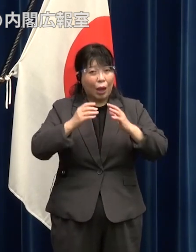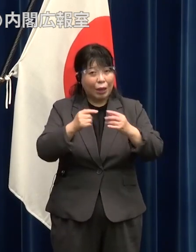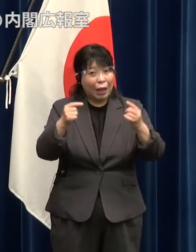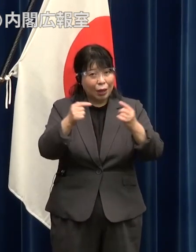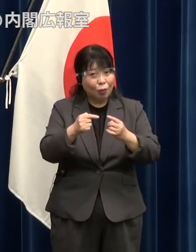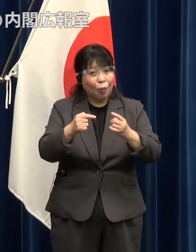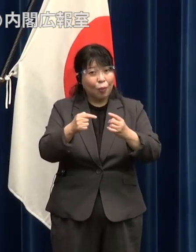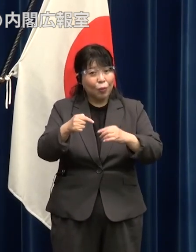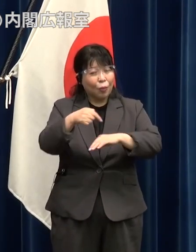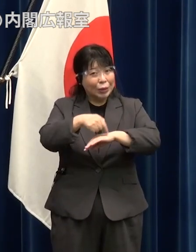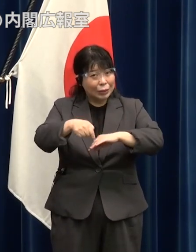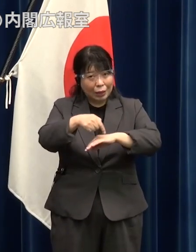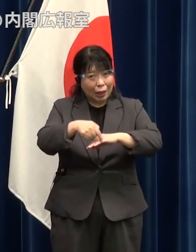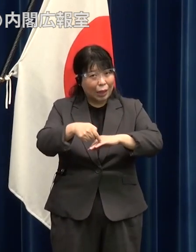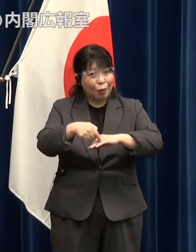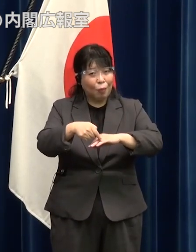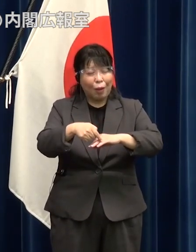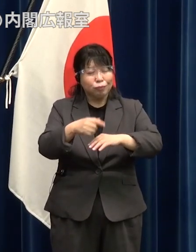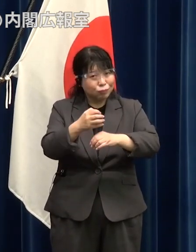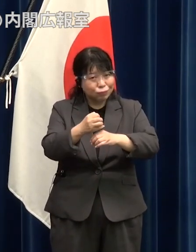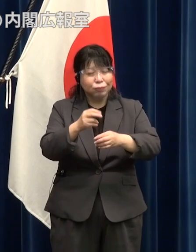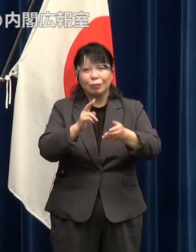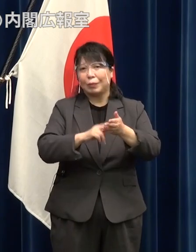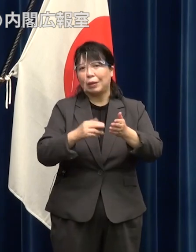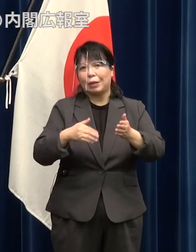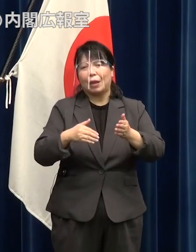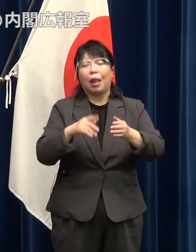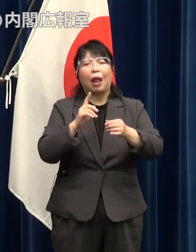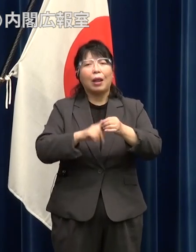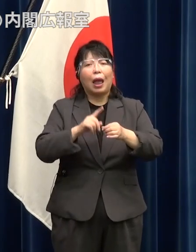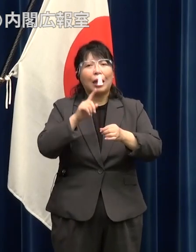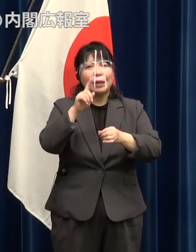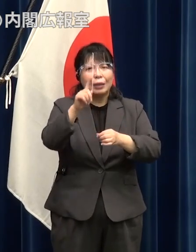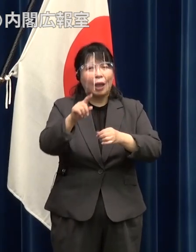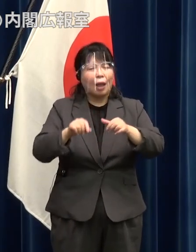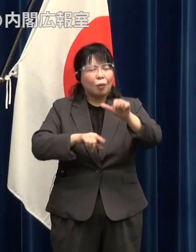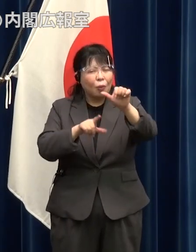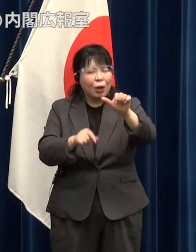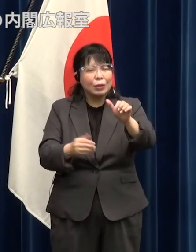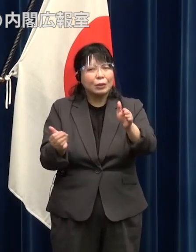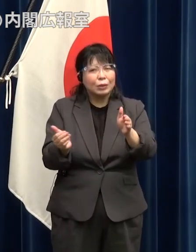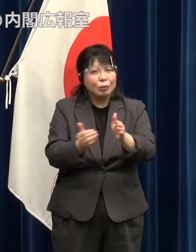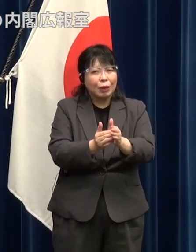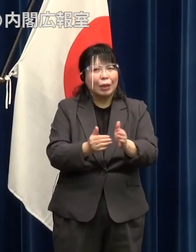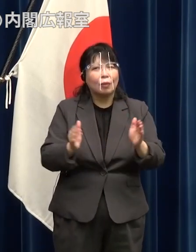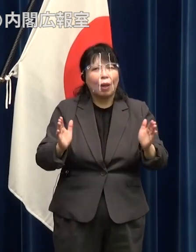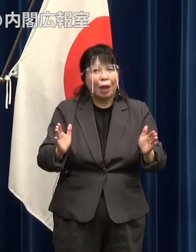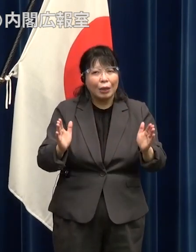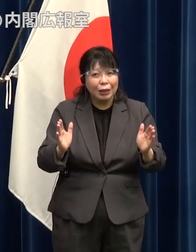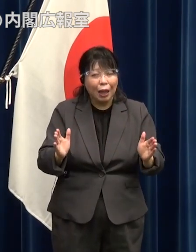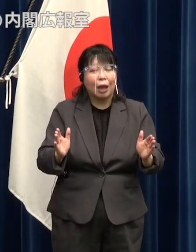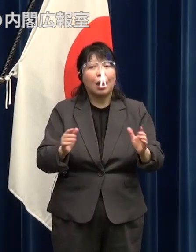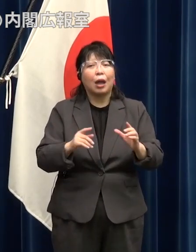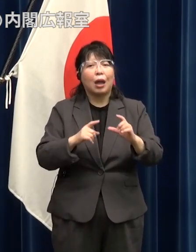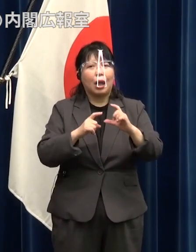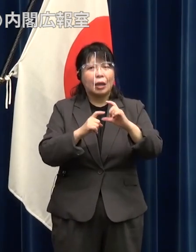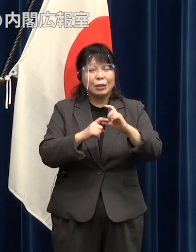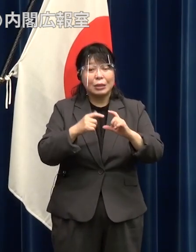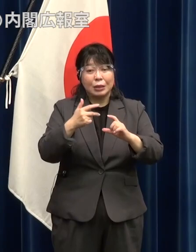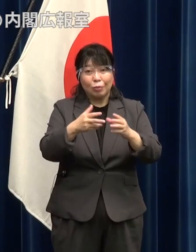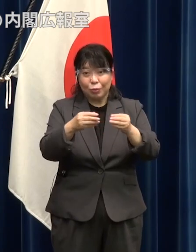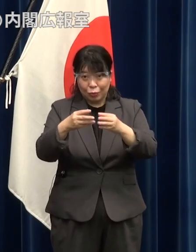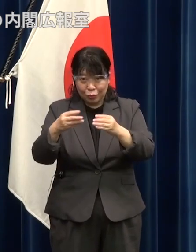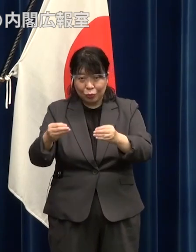決まってはおりませんが来年5月までの間G7 をはじめ各国首脳と積極的